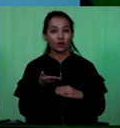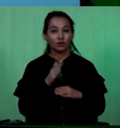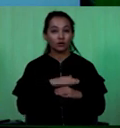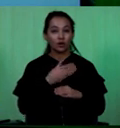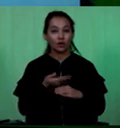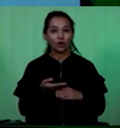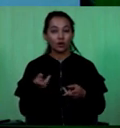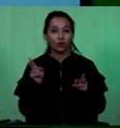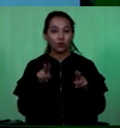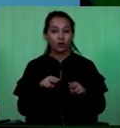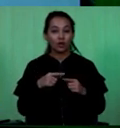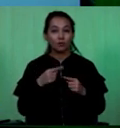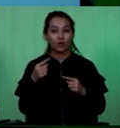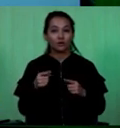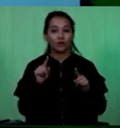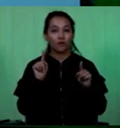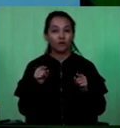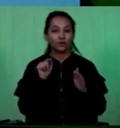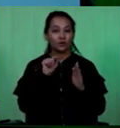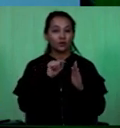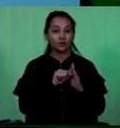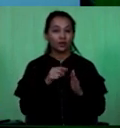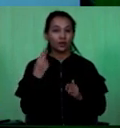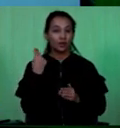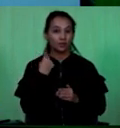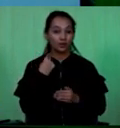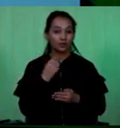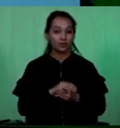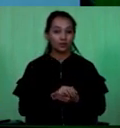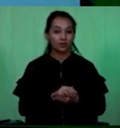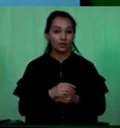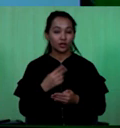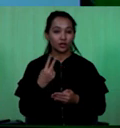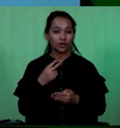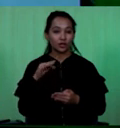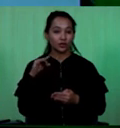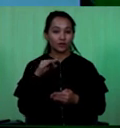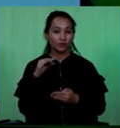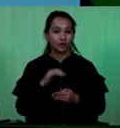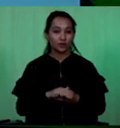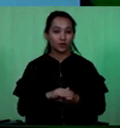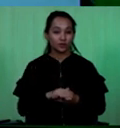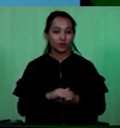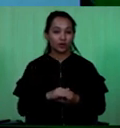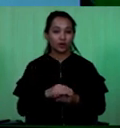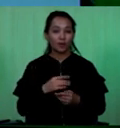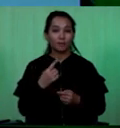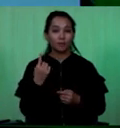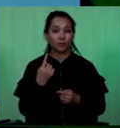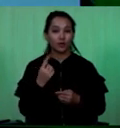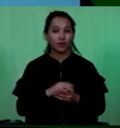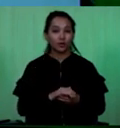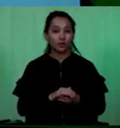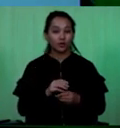masofa. Qovus ichidagi sonlar esa ikkinchi avtomobilning birinchi